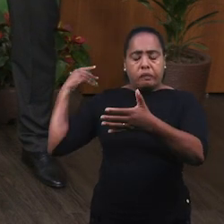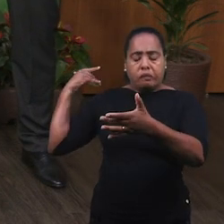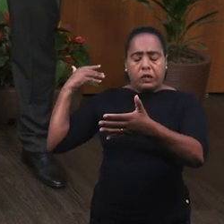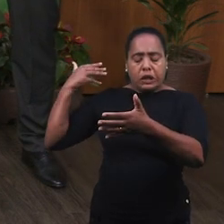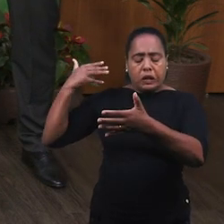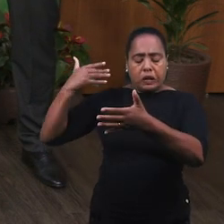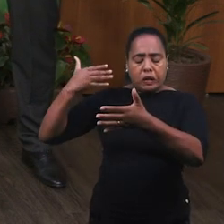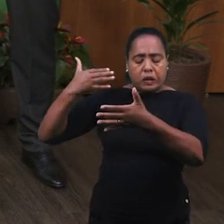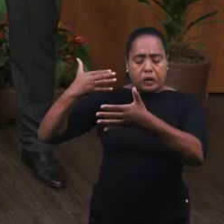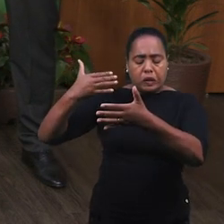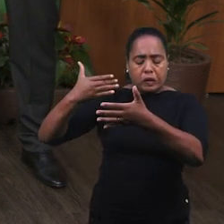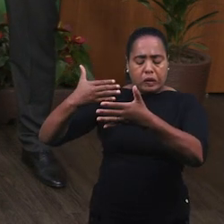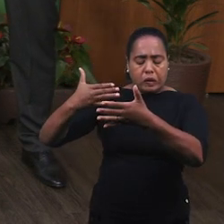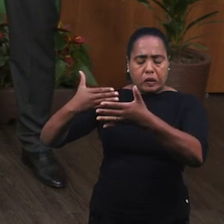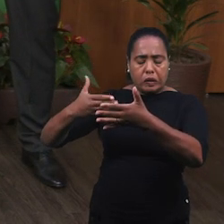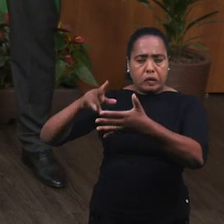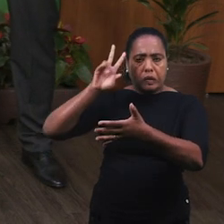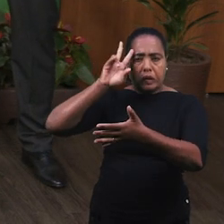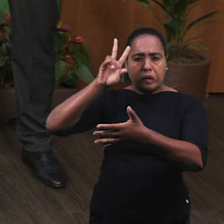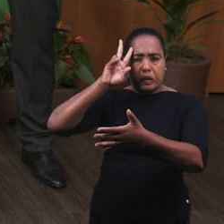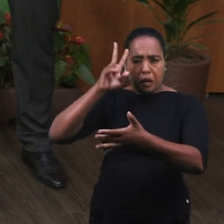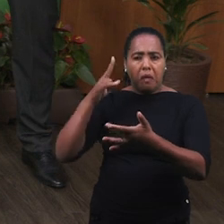L'historique, bien aimé, est beau,